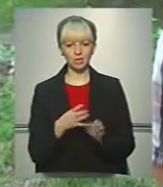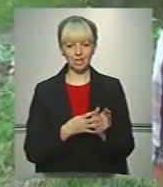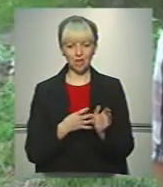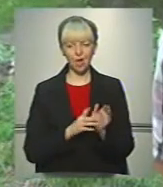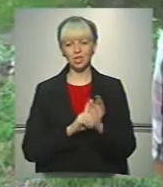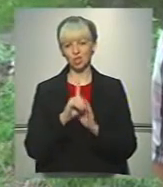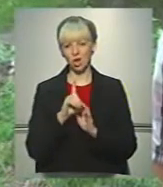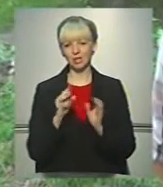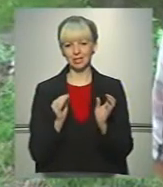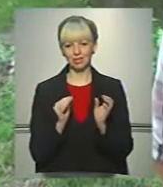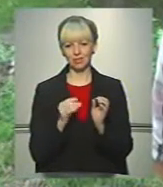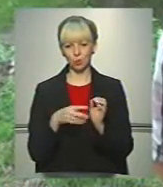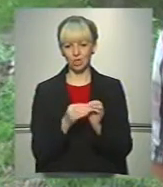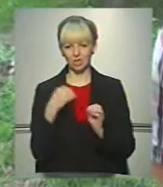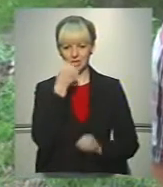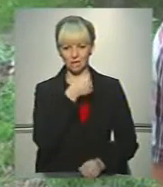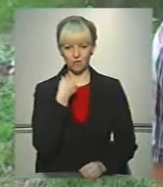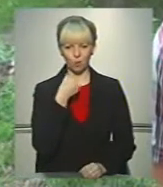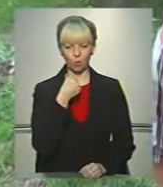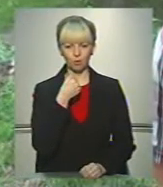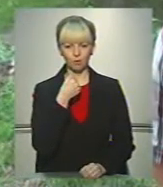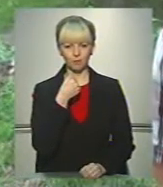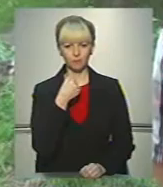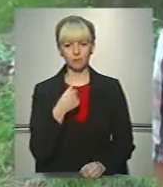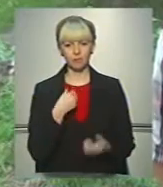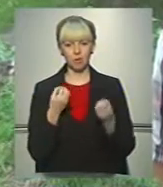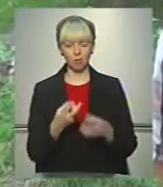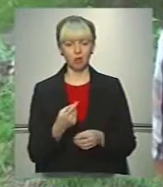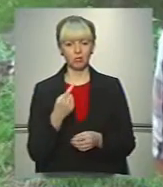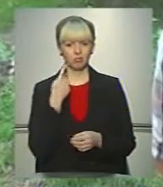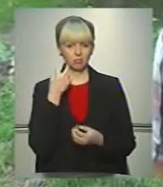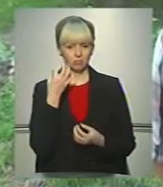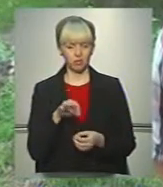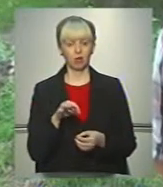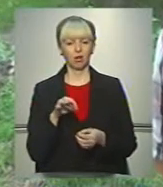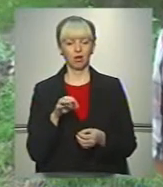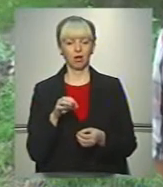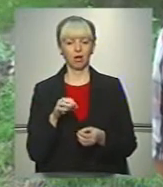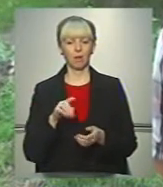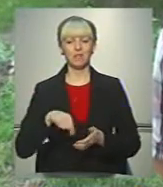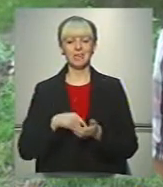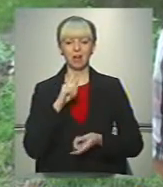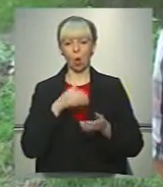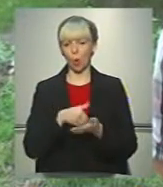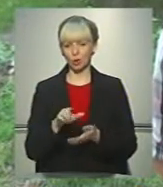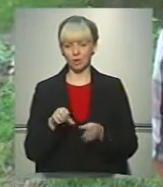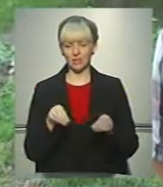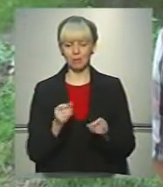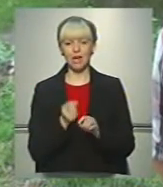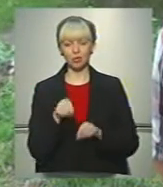2009-го, начало 2010-го года. Мне просто в наглую міськрада отказала в землі для того,